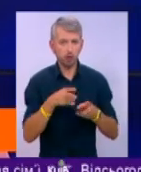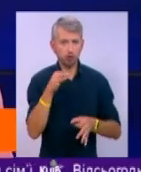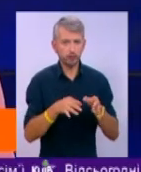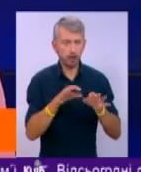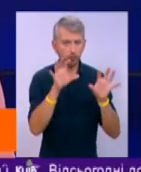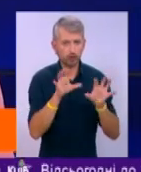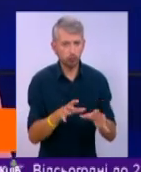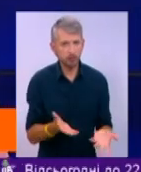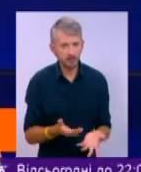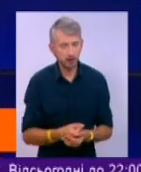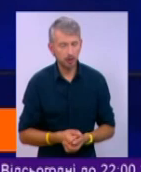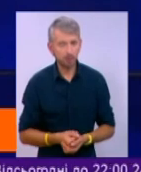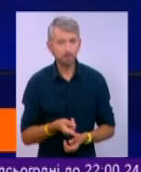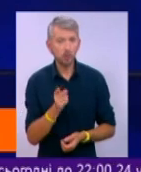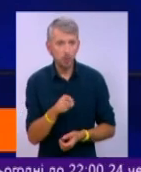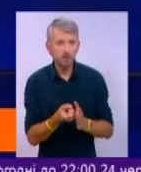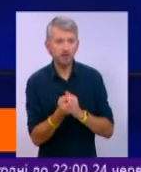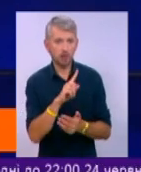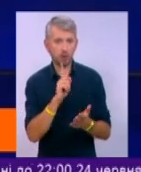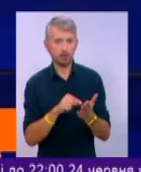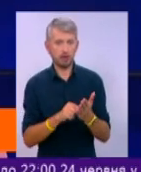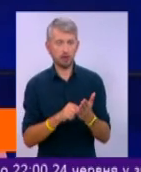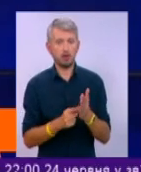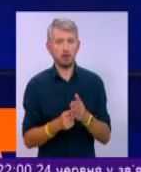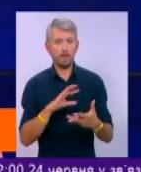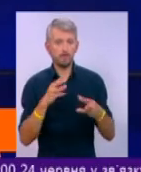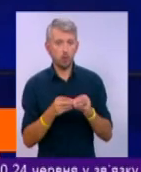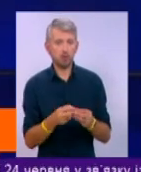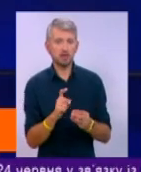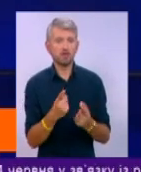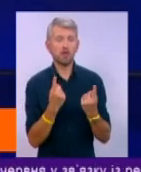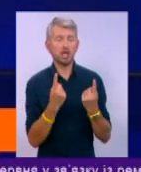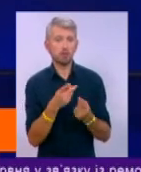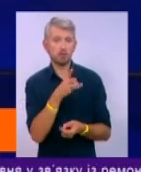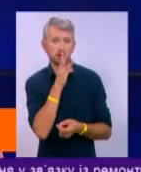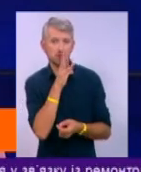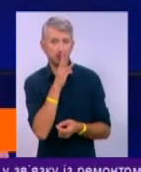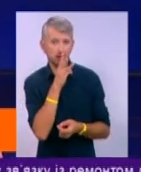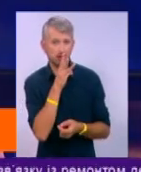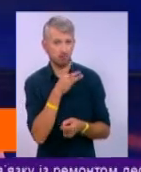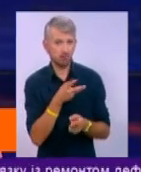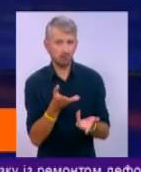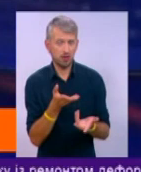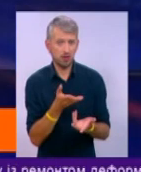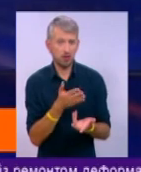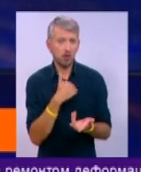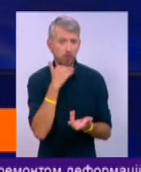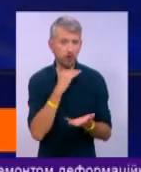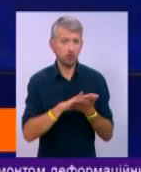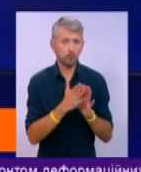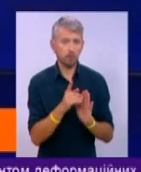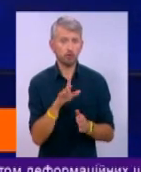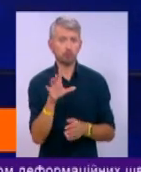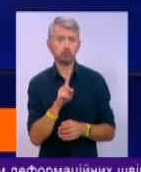кримінально-процесуального законодавства, от тоді виникають питання. То виходить, що з великими зарплатами, якби це не є панацею, це не достатньою умовою для того, щоб щось